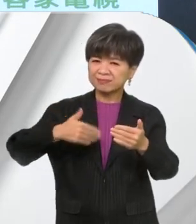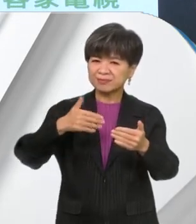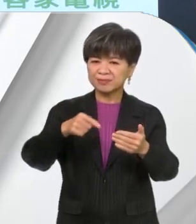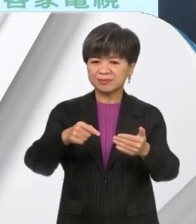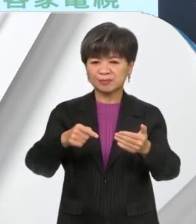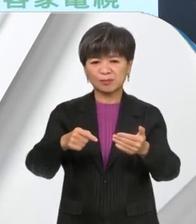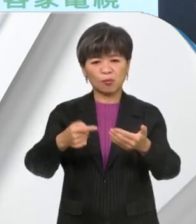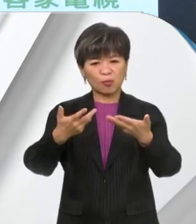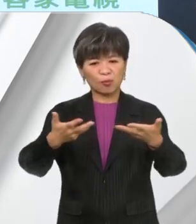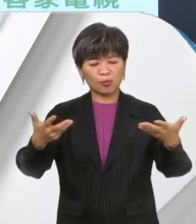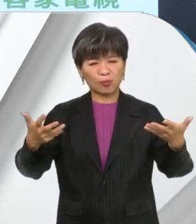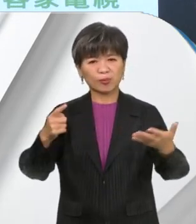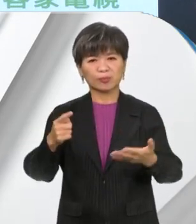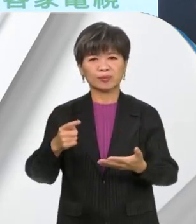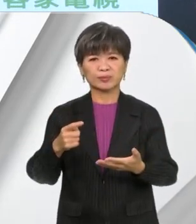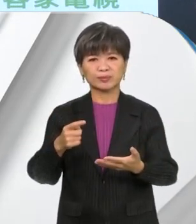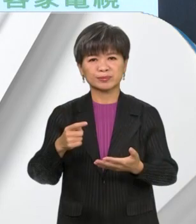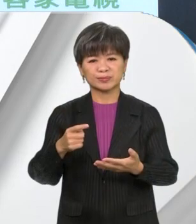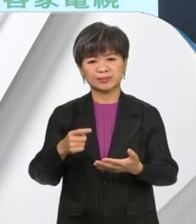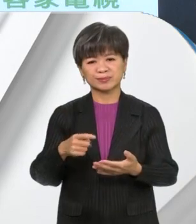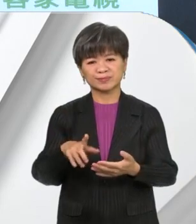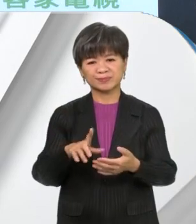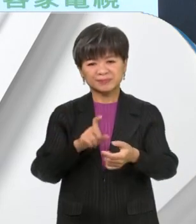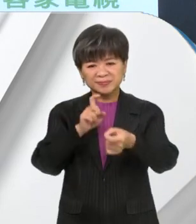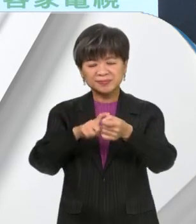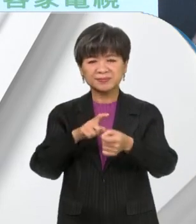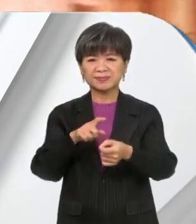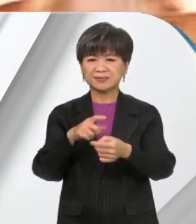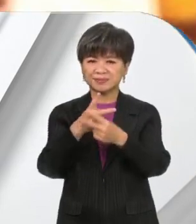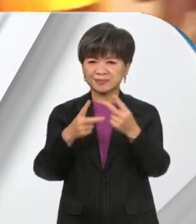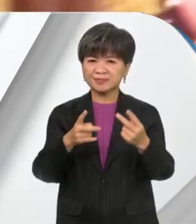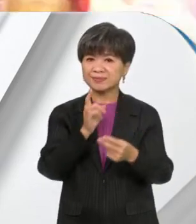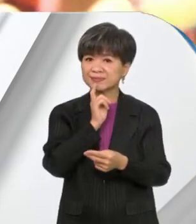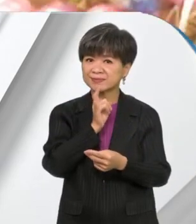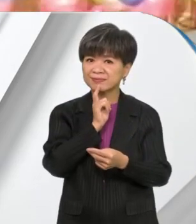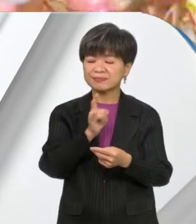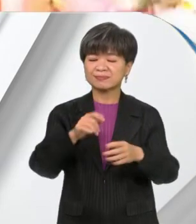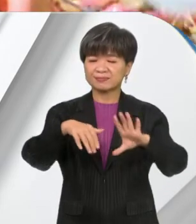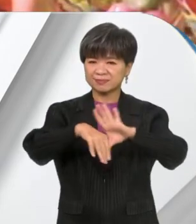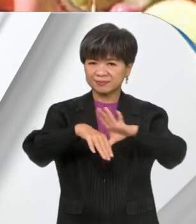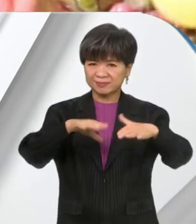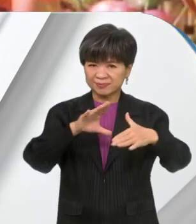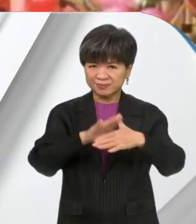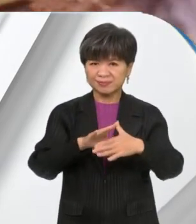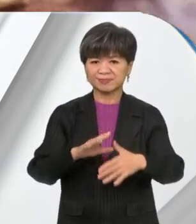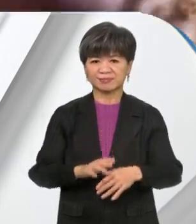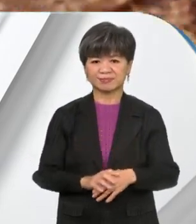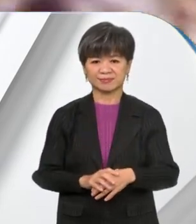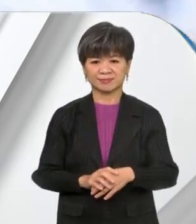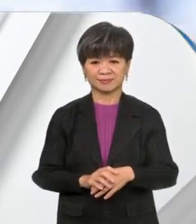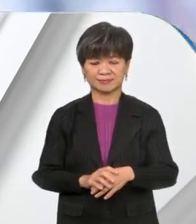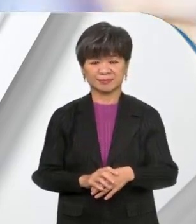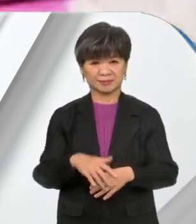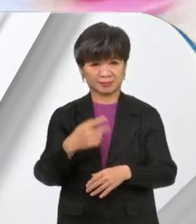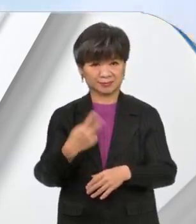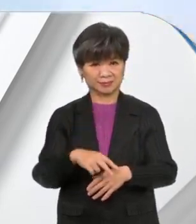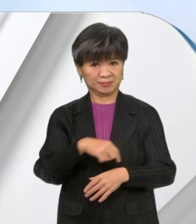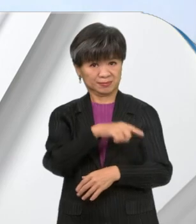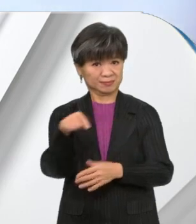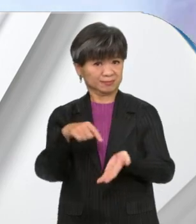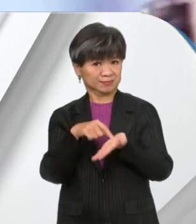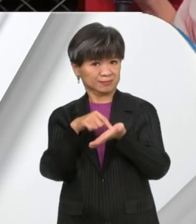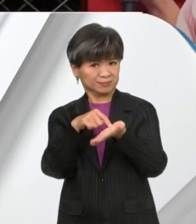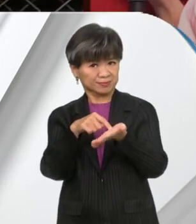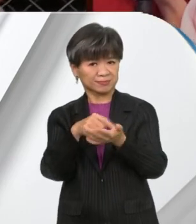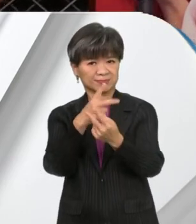多熱度是回到客家語言、老文化，也有包含到印尼。樣板嘅